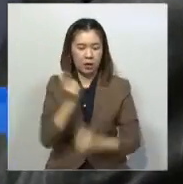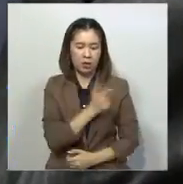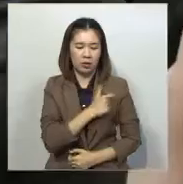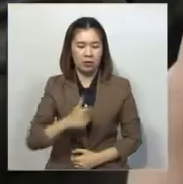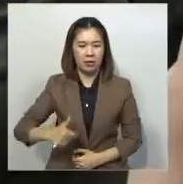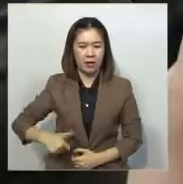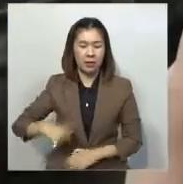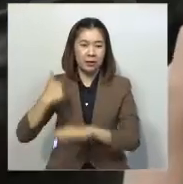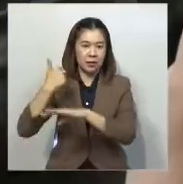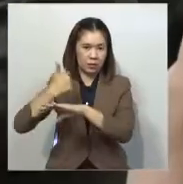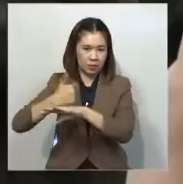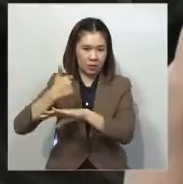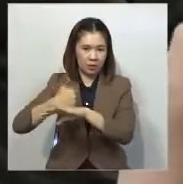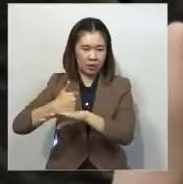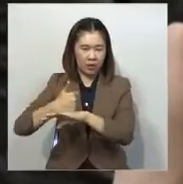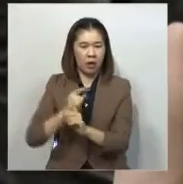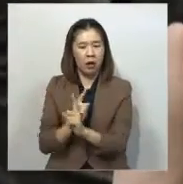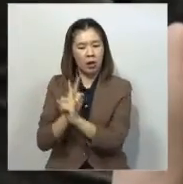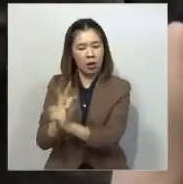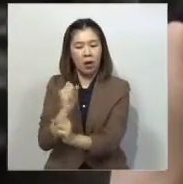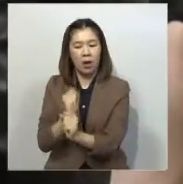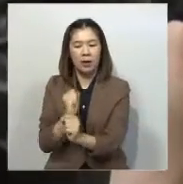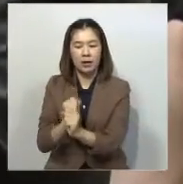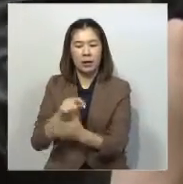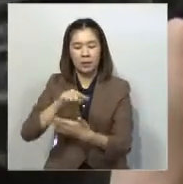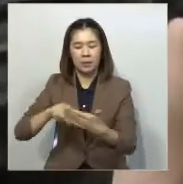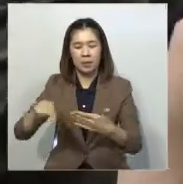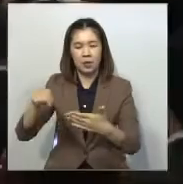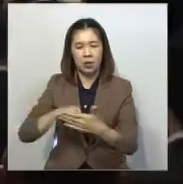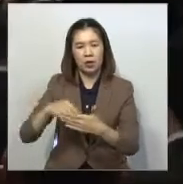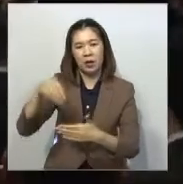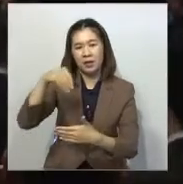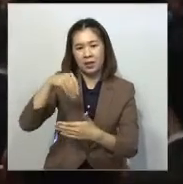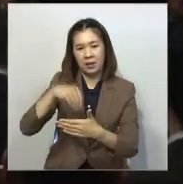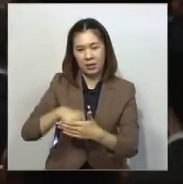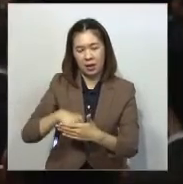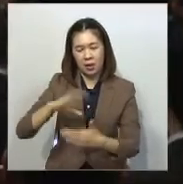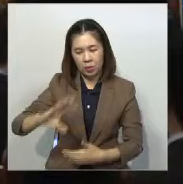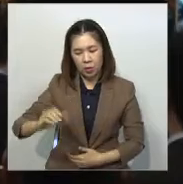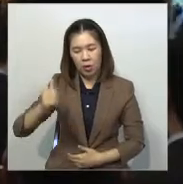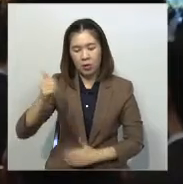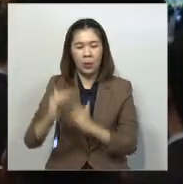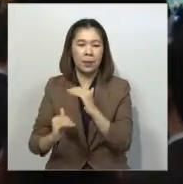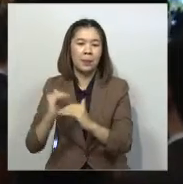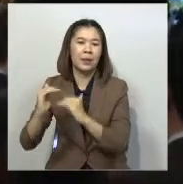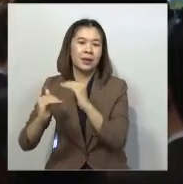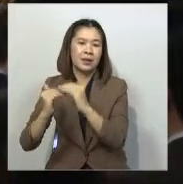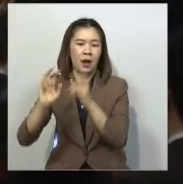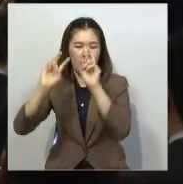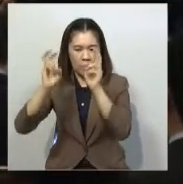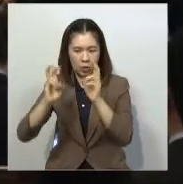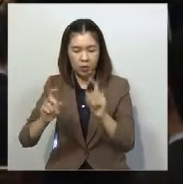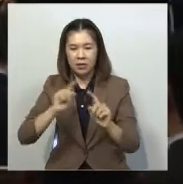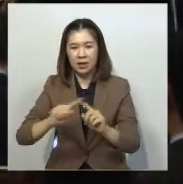ระประมุขและรัฐบาลยังเดินหน้าตามรถแมพเข้าสู่การเลือกตั้งซึ่งถือว่าเป็นสัญญาณที่ดีต่อทิศทางการพัฒนาในทุกมิติ